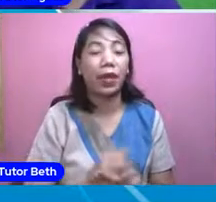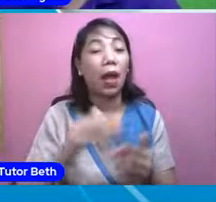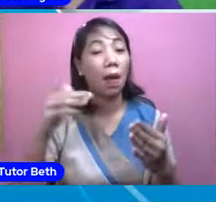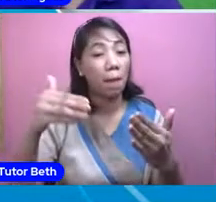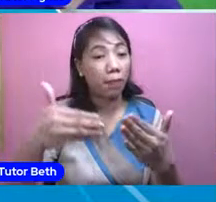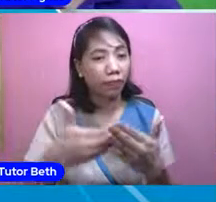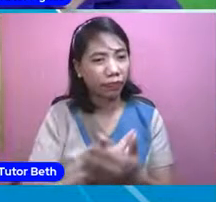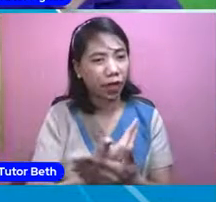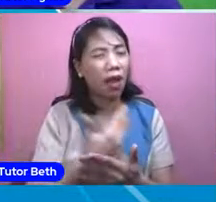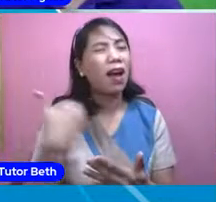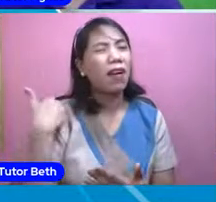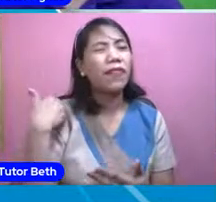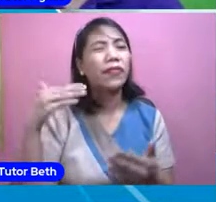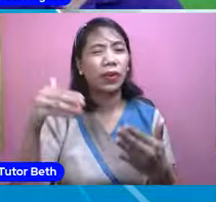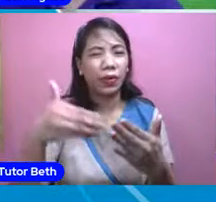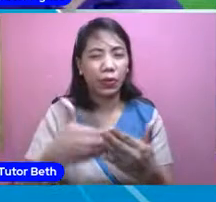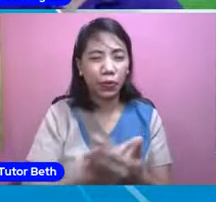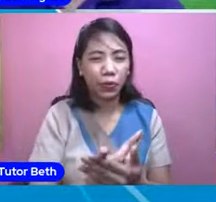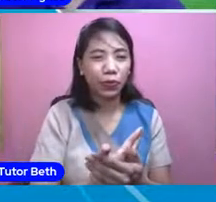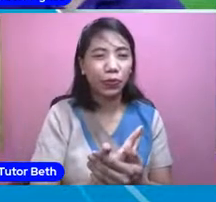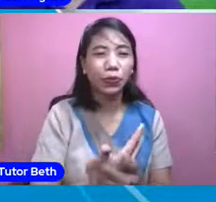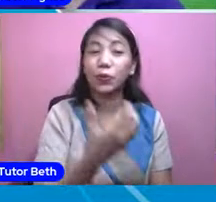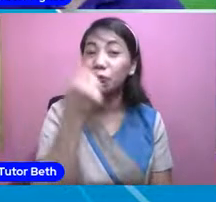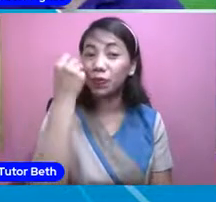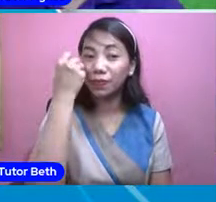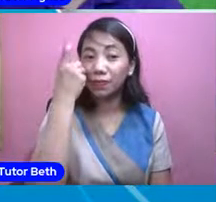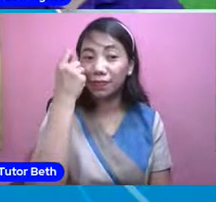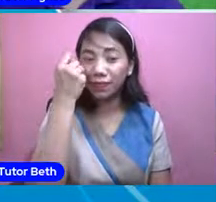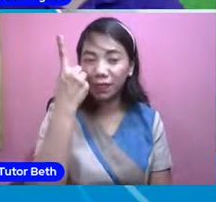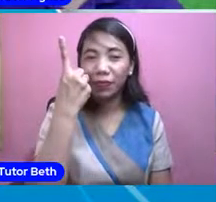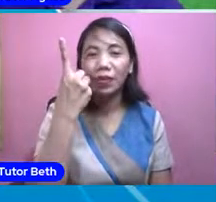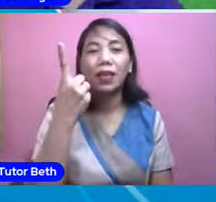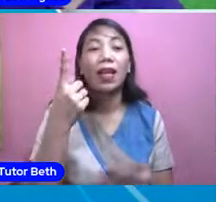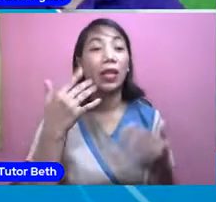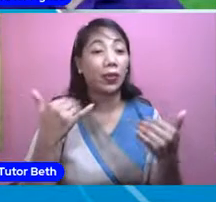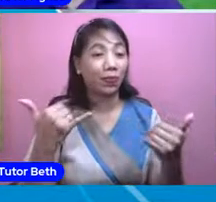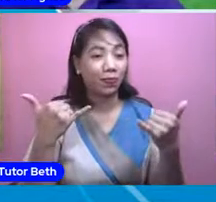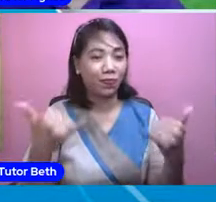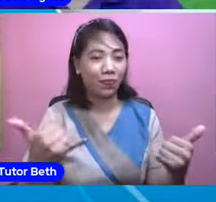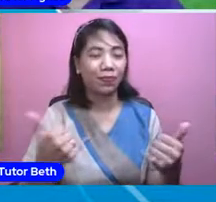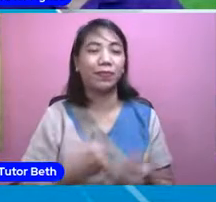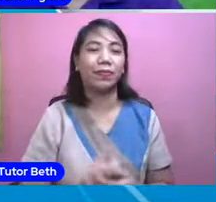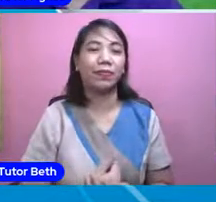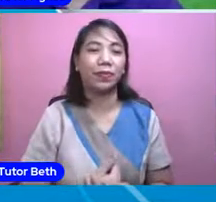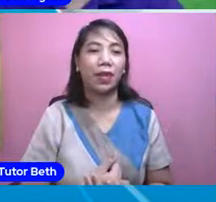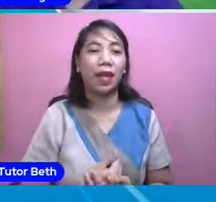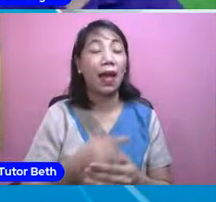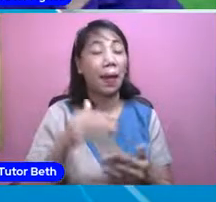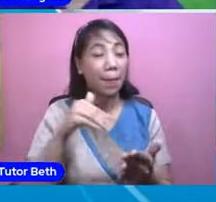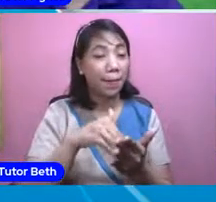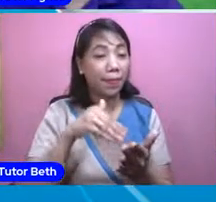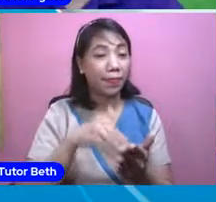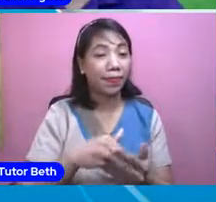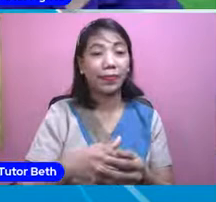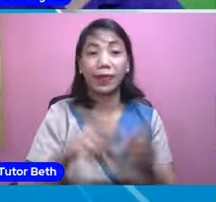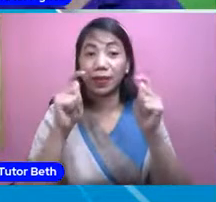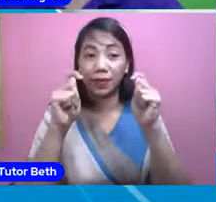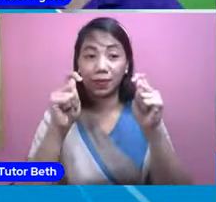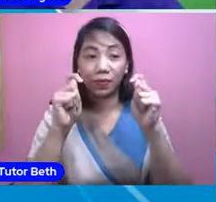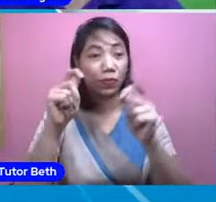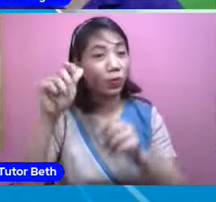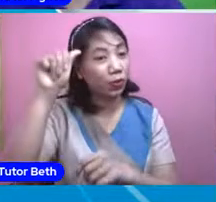nadagdaga na naman ang inyong kaalaman para sa araw na ito. Muli ako po si Teacher